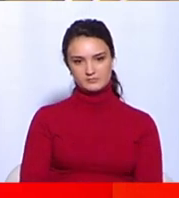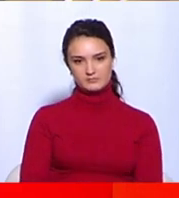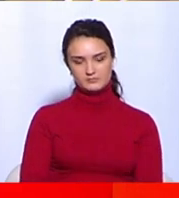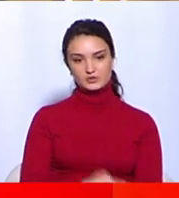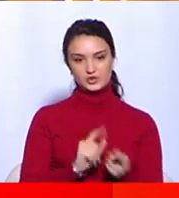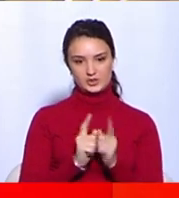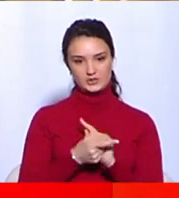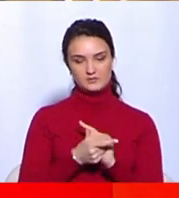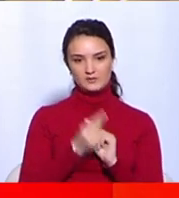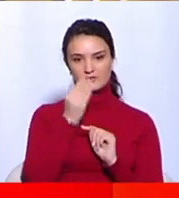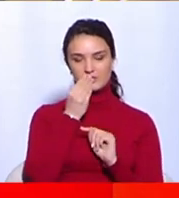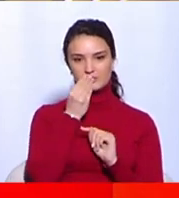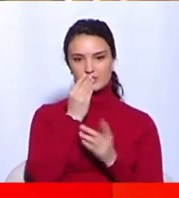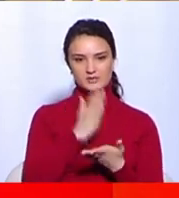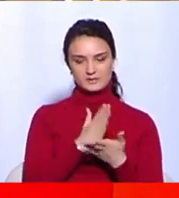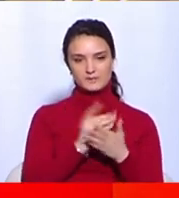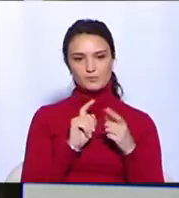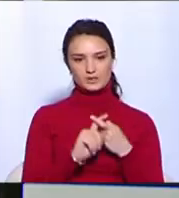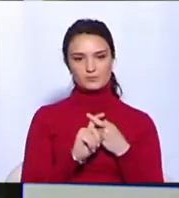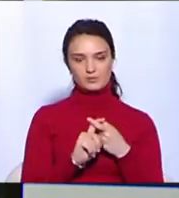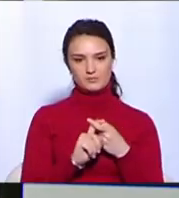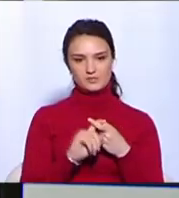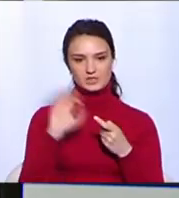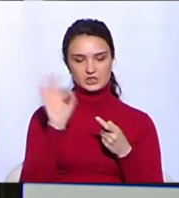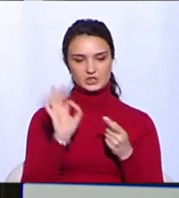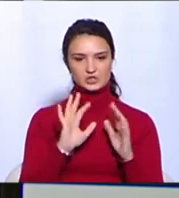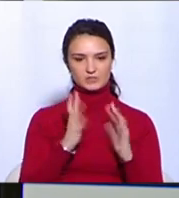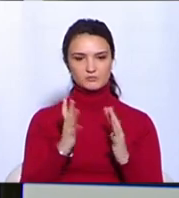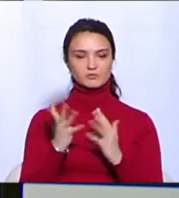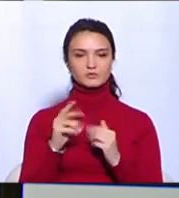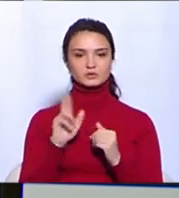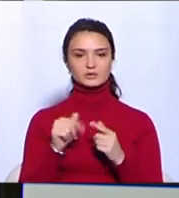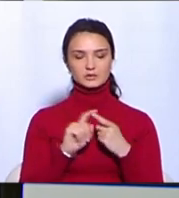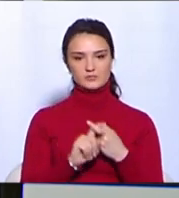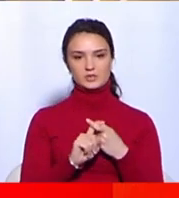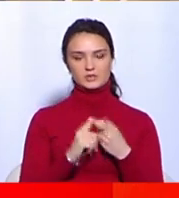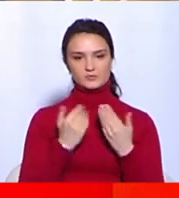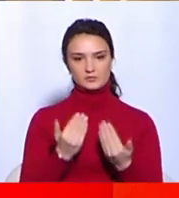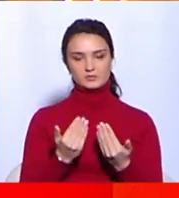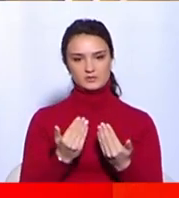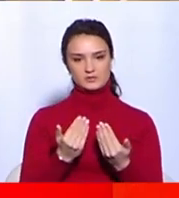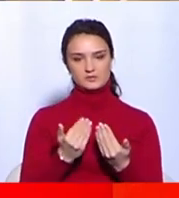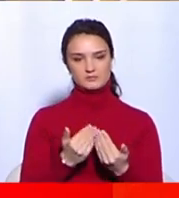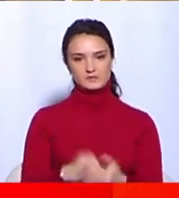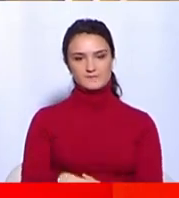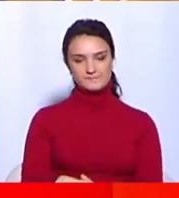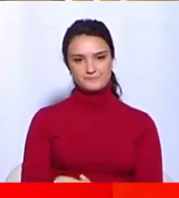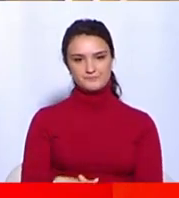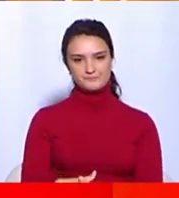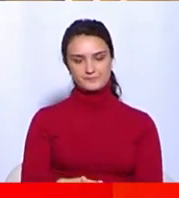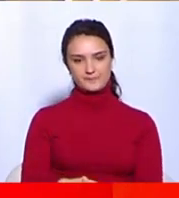აბსოლუტურად შეიცვალოს. კვება არის დამოკიდებულება. შირ შემთხვევაში და დამოკიდებულების საგანი